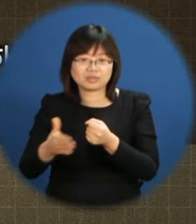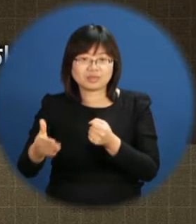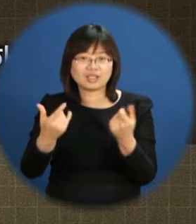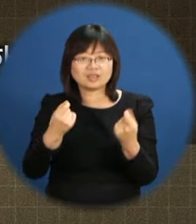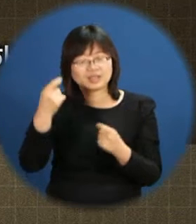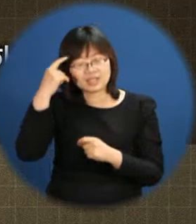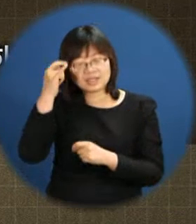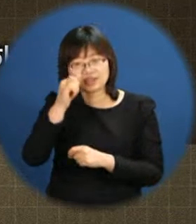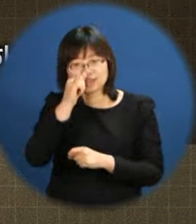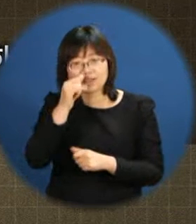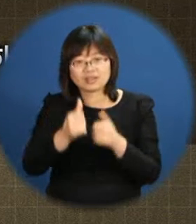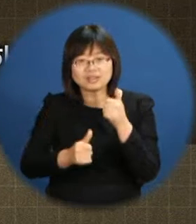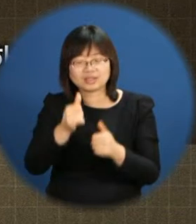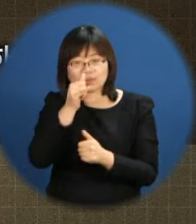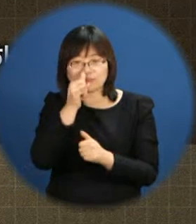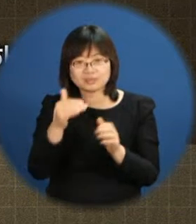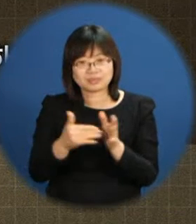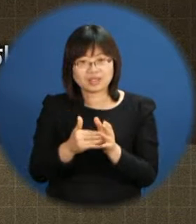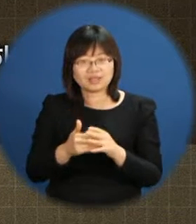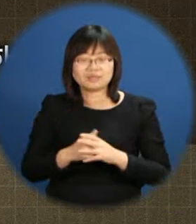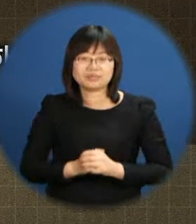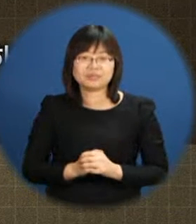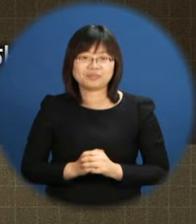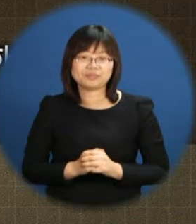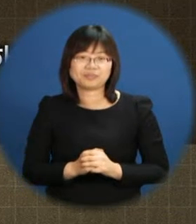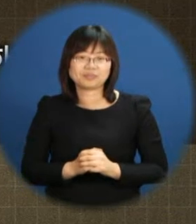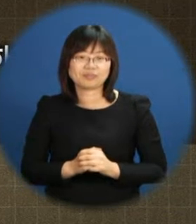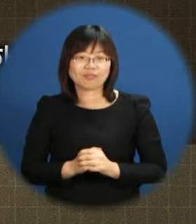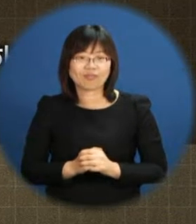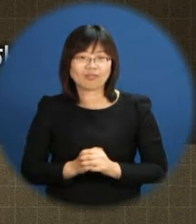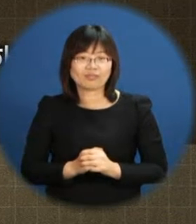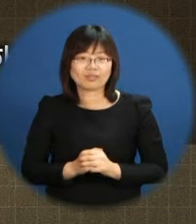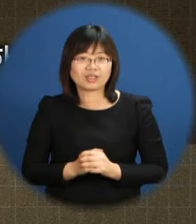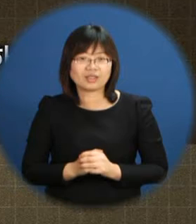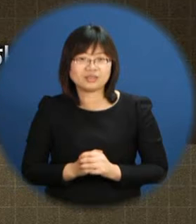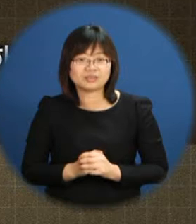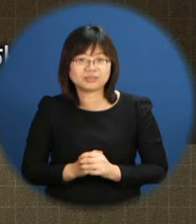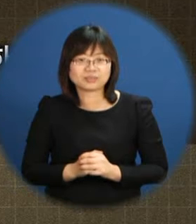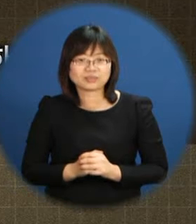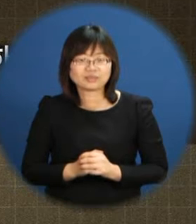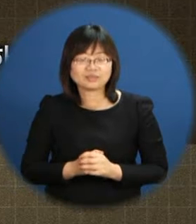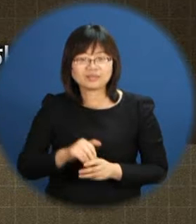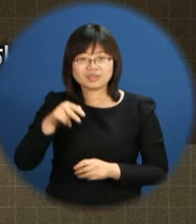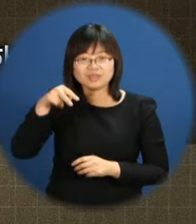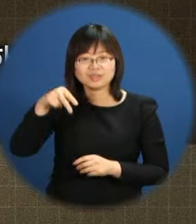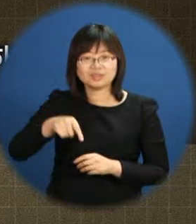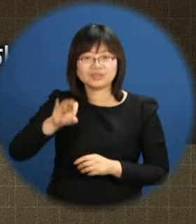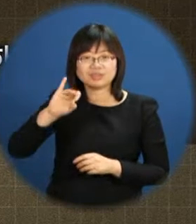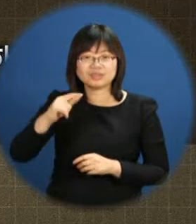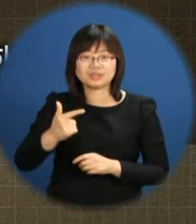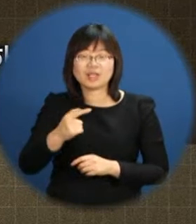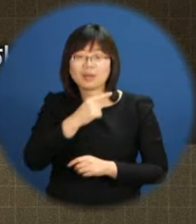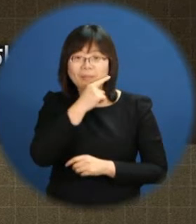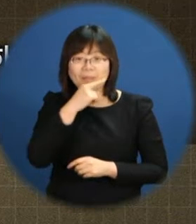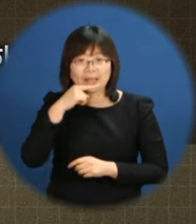생각을 하면서 실험 했어요 그 순 수은의 이제 빨간